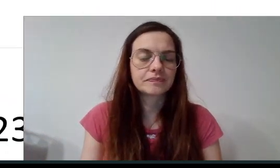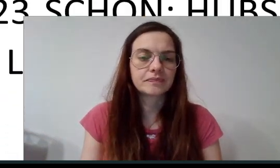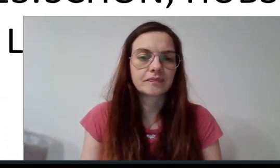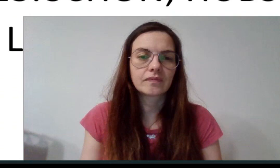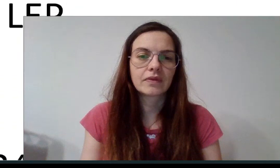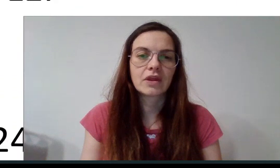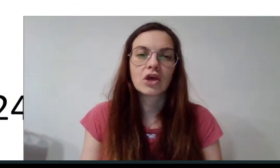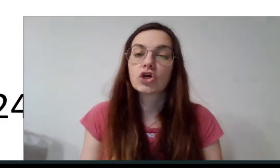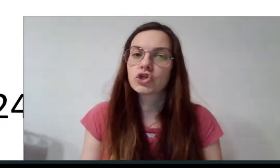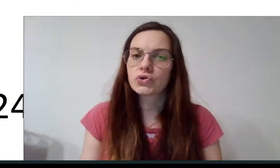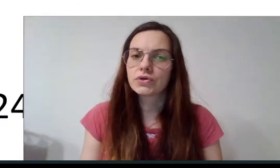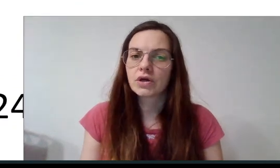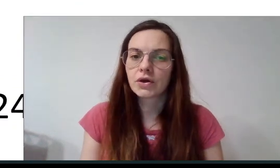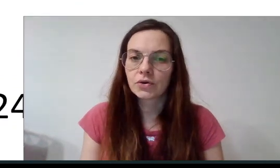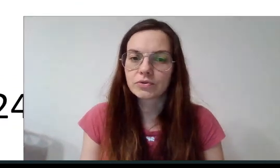Schön, hübsch.